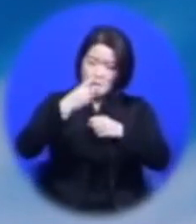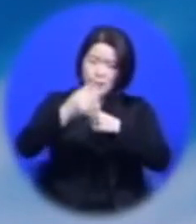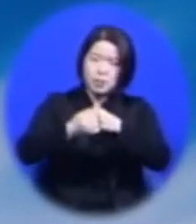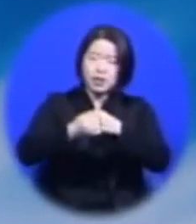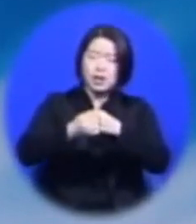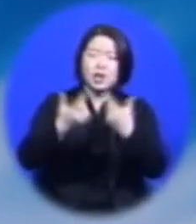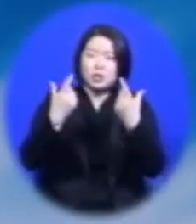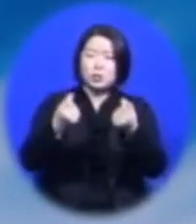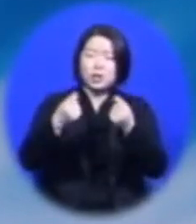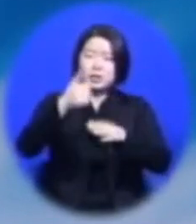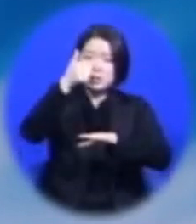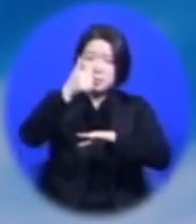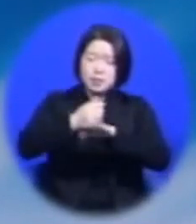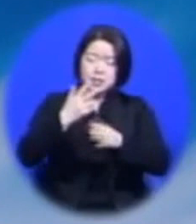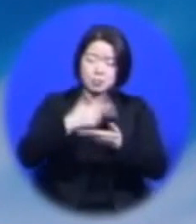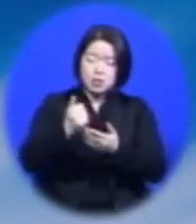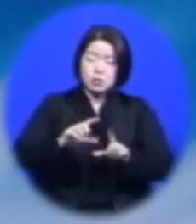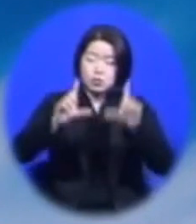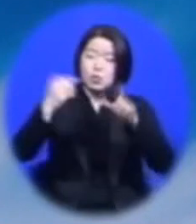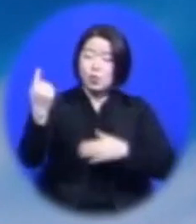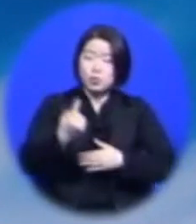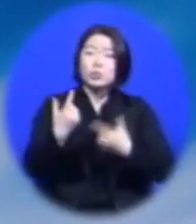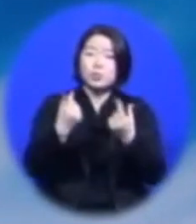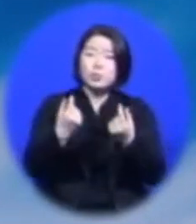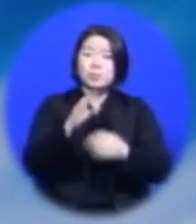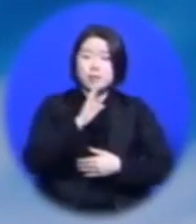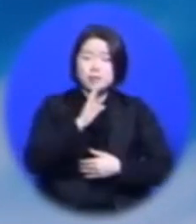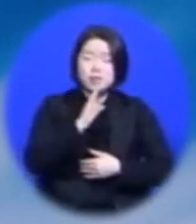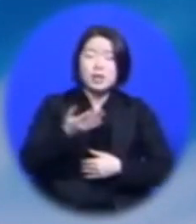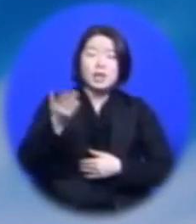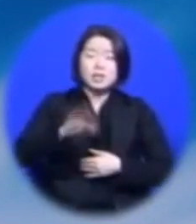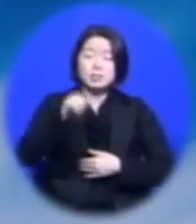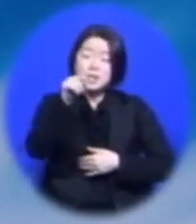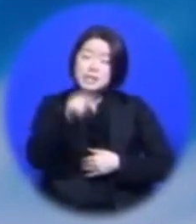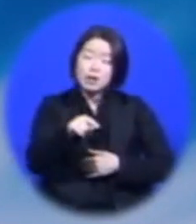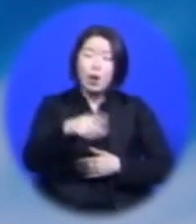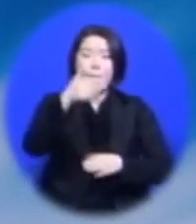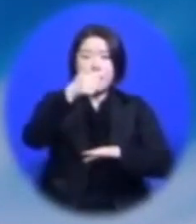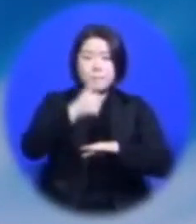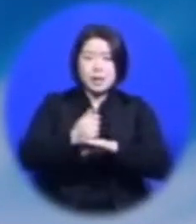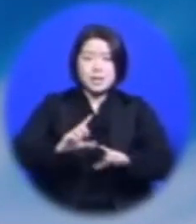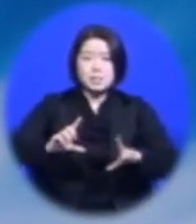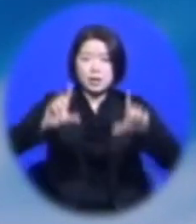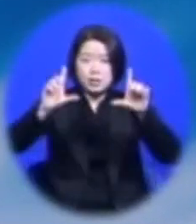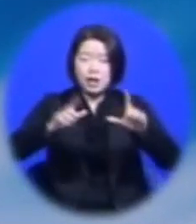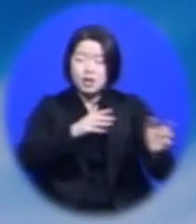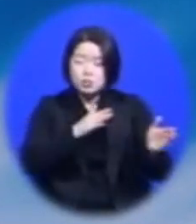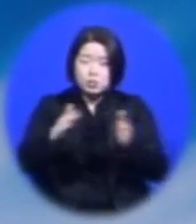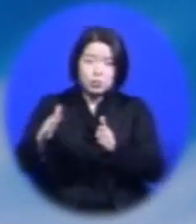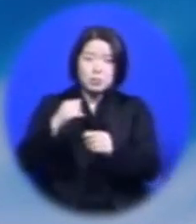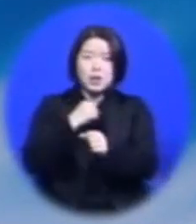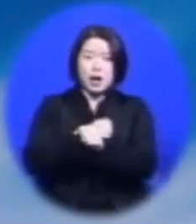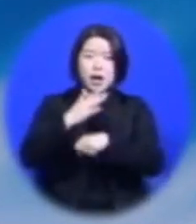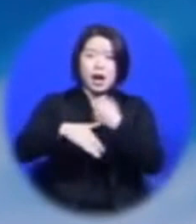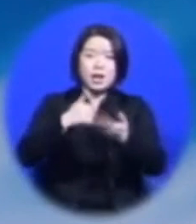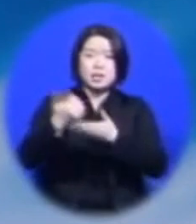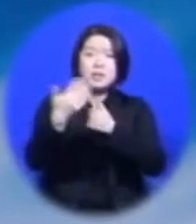마지막 주일은 오게 마련이지만 이것은 마지막 날을 준비할